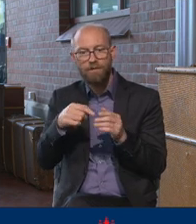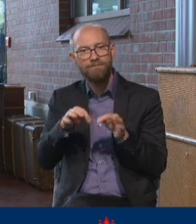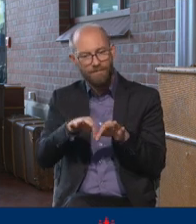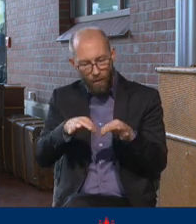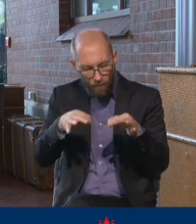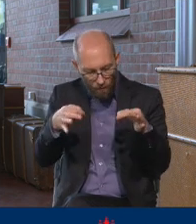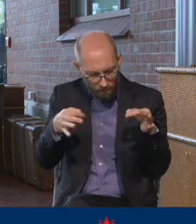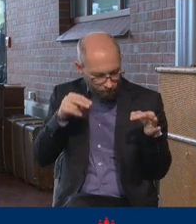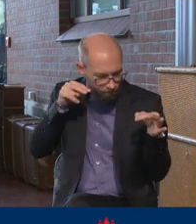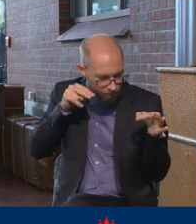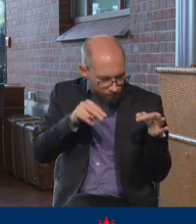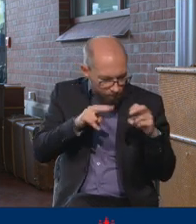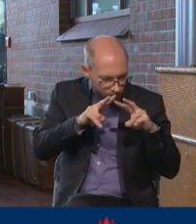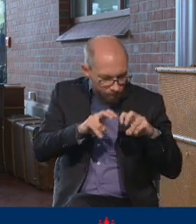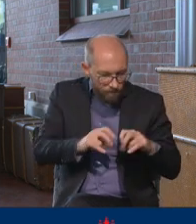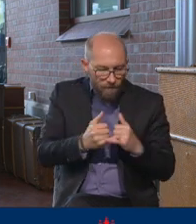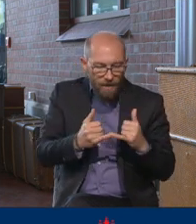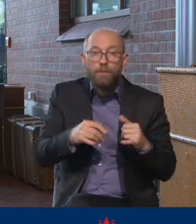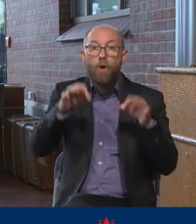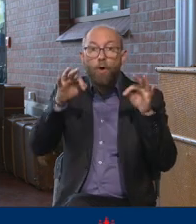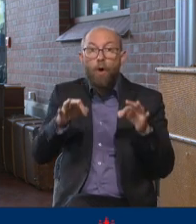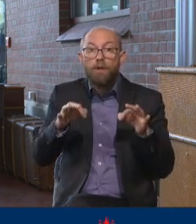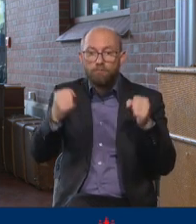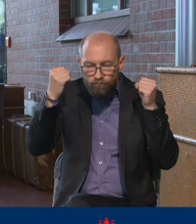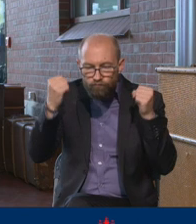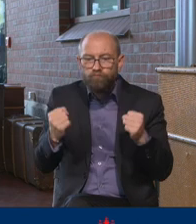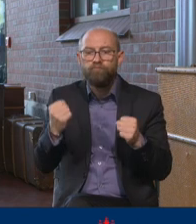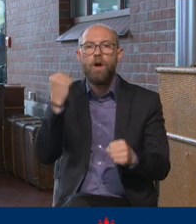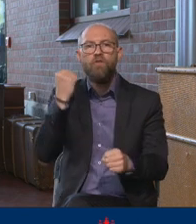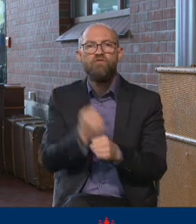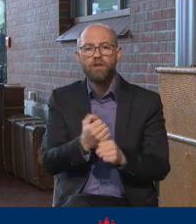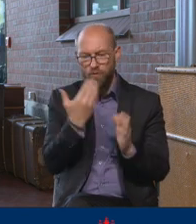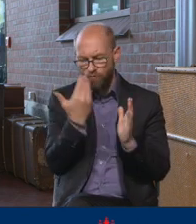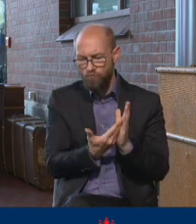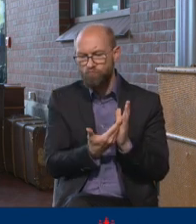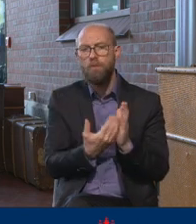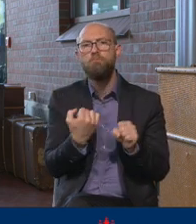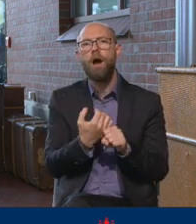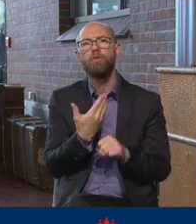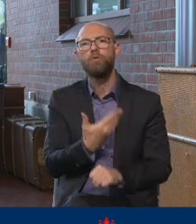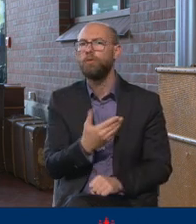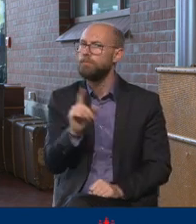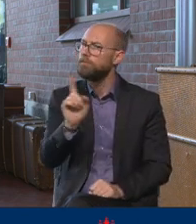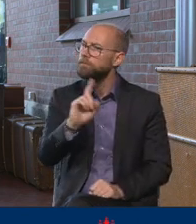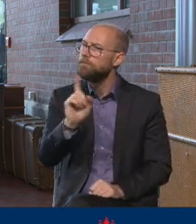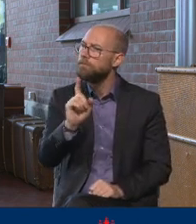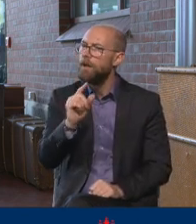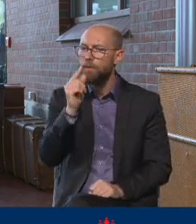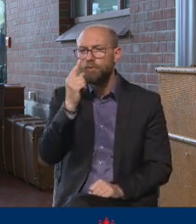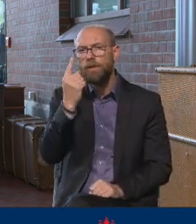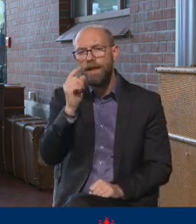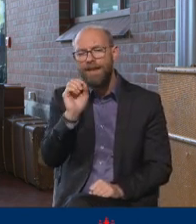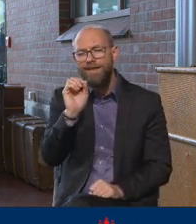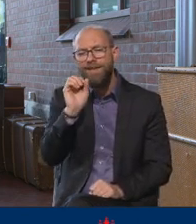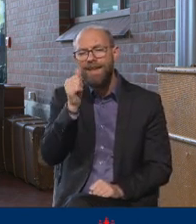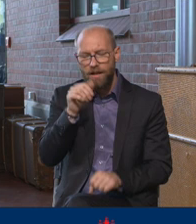heißt wir haben heute nicht eine endgültige festlegung dessen was tatsächlich geschieht sondern das ist ein trittstein ein